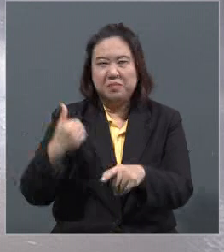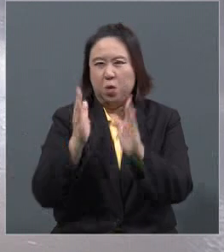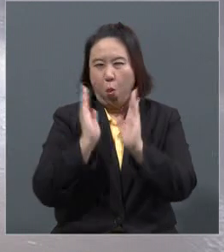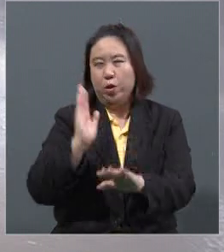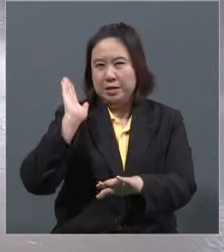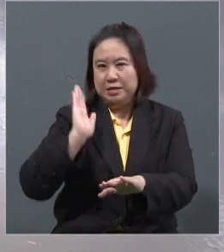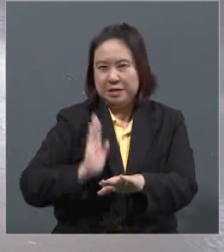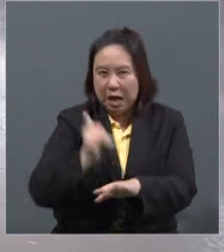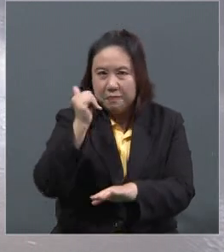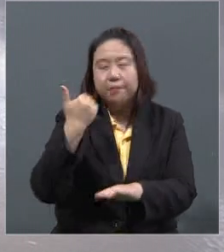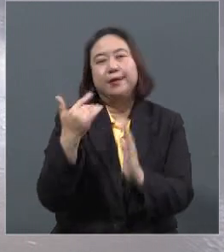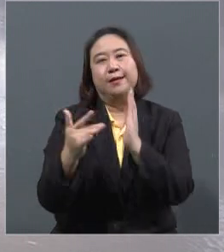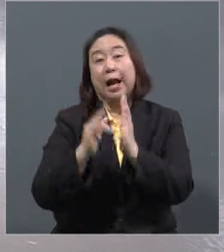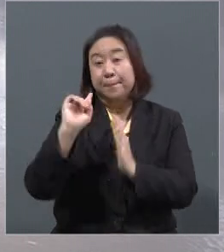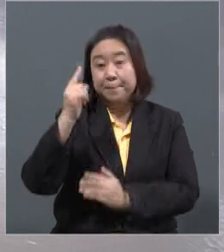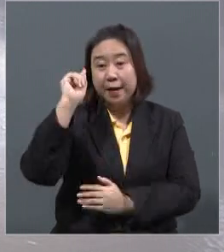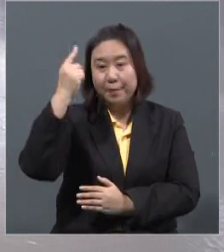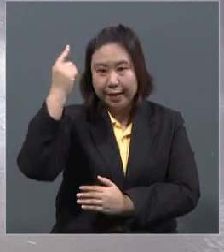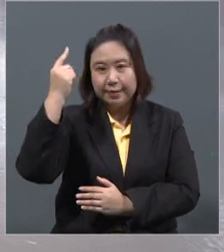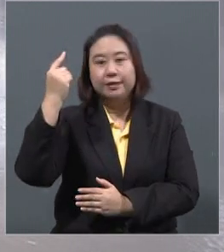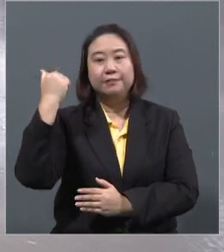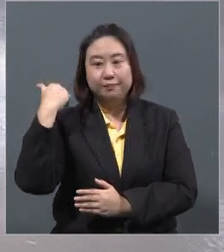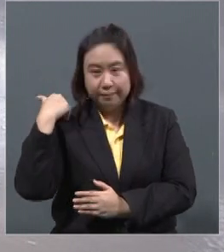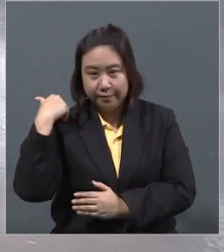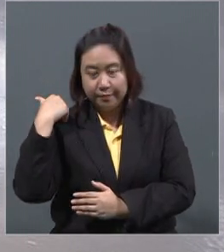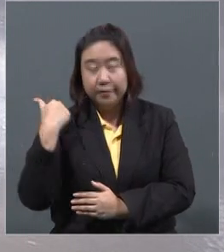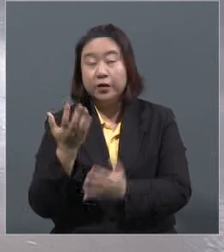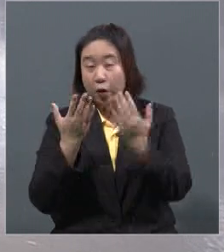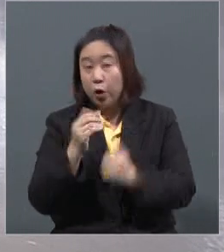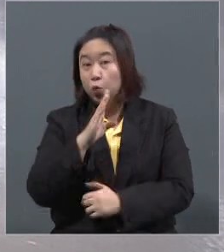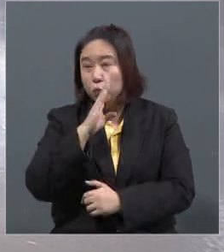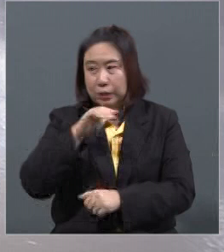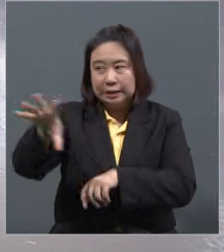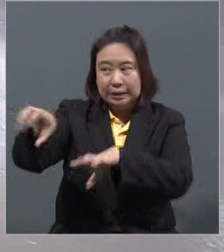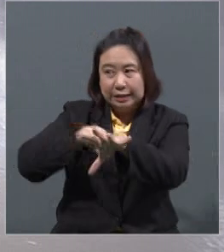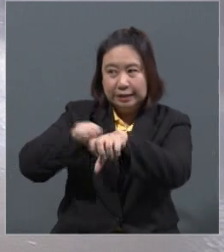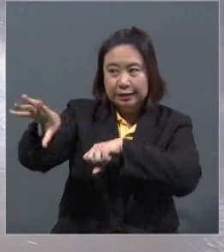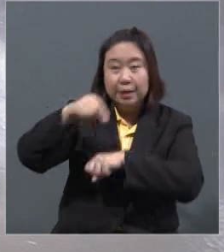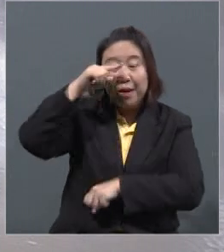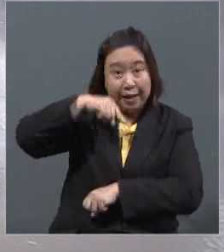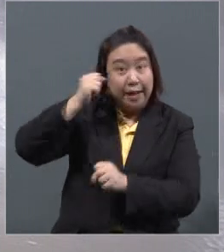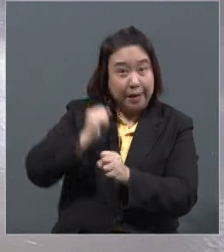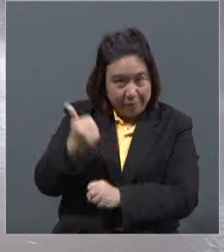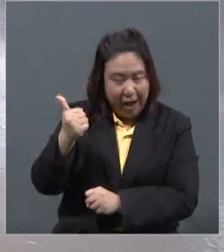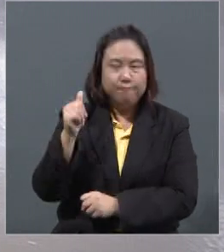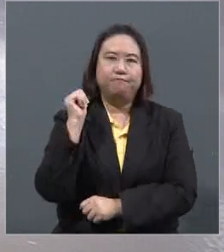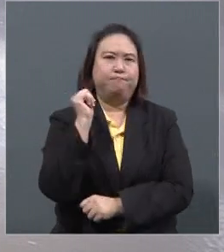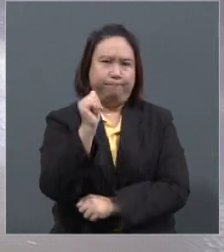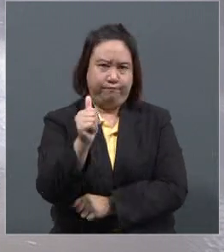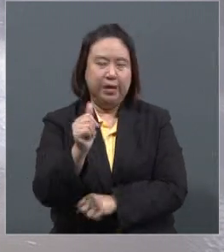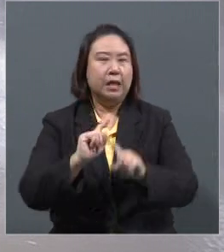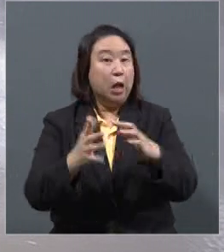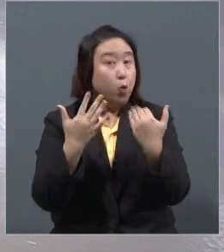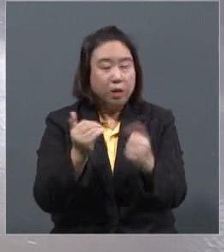แล้วก็มีเทคโนโลยีใหม่ๆมีนวัตกรรมดีๆเยอะนะครับถ้าดึงเข้ามาในประเทศไทยได้เนี่ยน่าจะเป็นเรื่องดีทีเดียวละแต่ว่าไม่พ